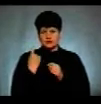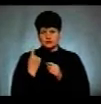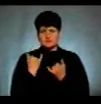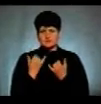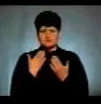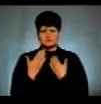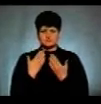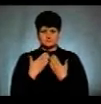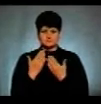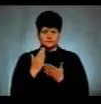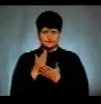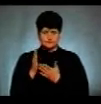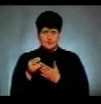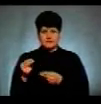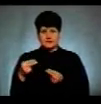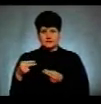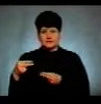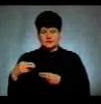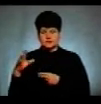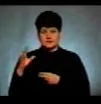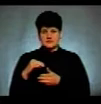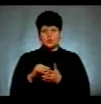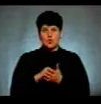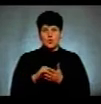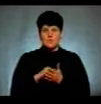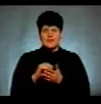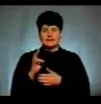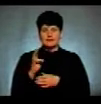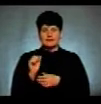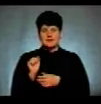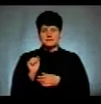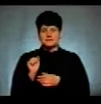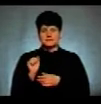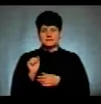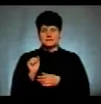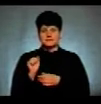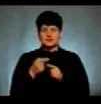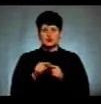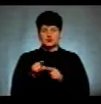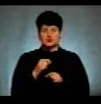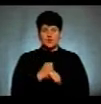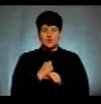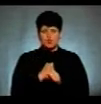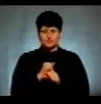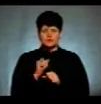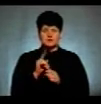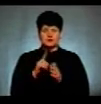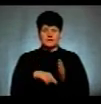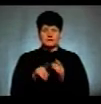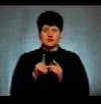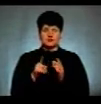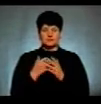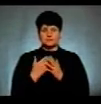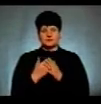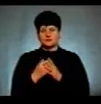ведемо переговори, підписуємо всі документи на цю роботу і сподіваємося, що